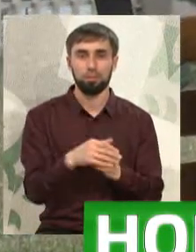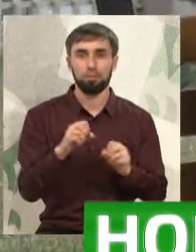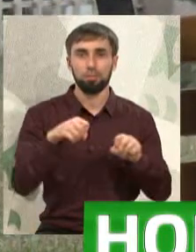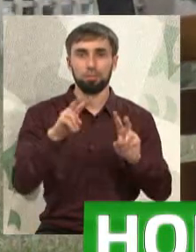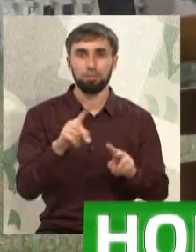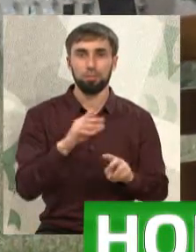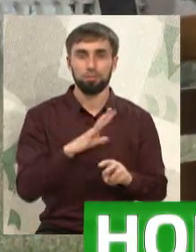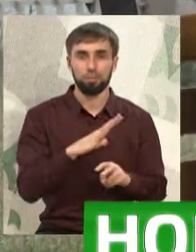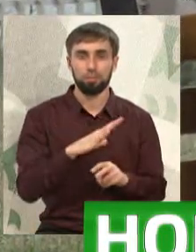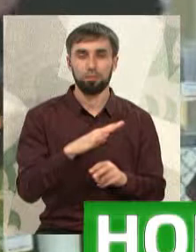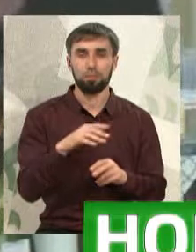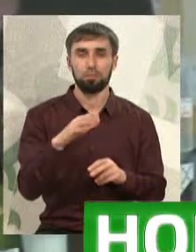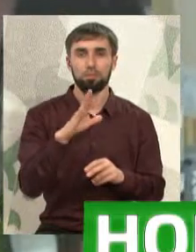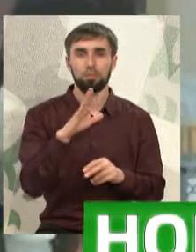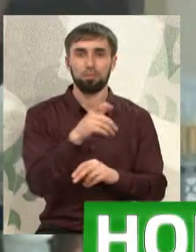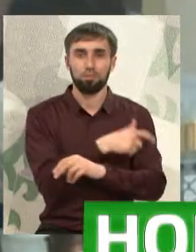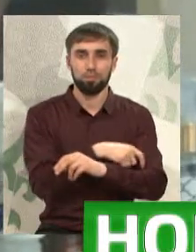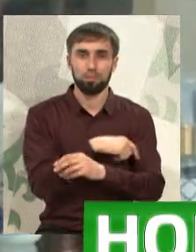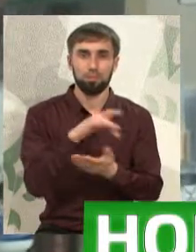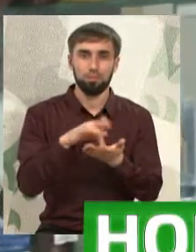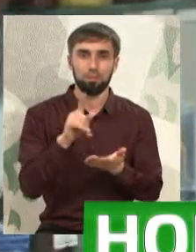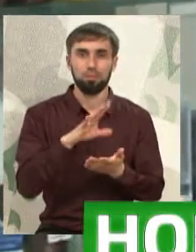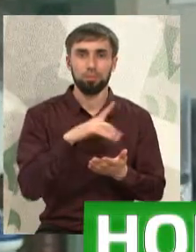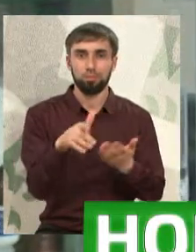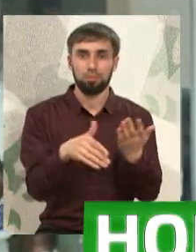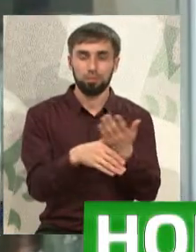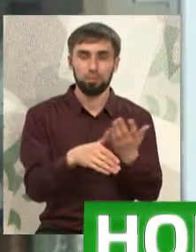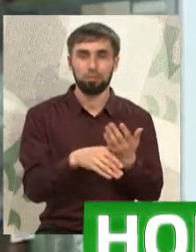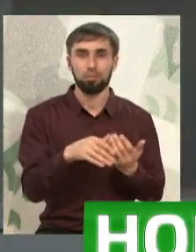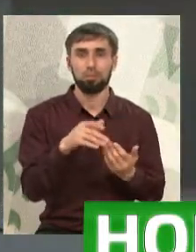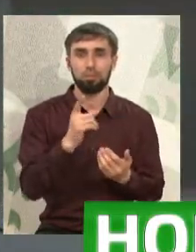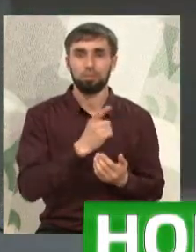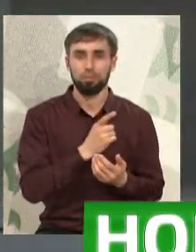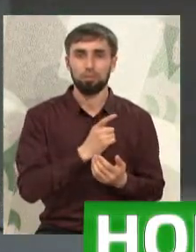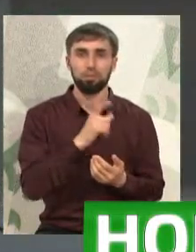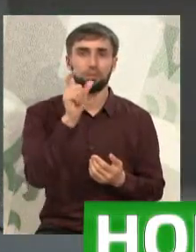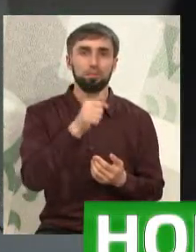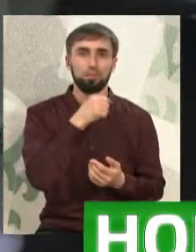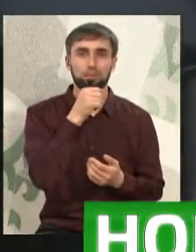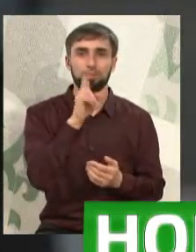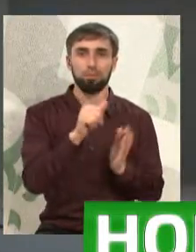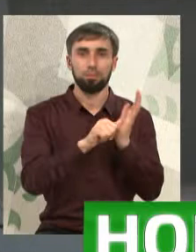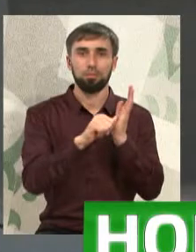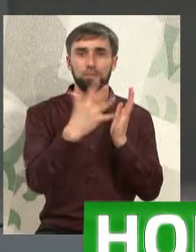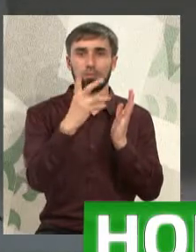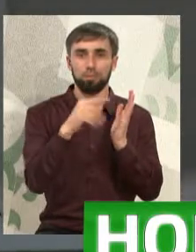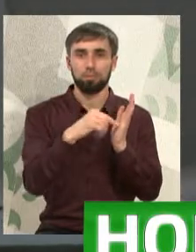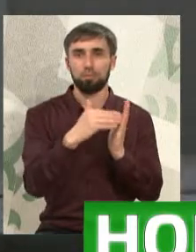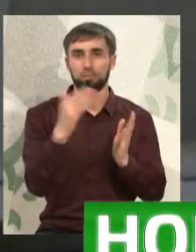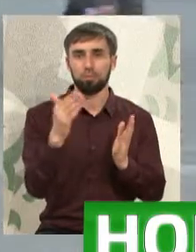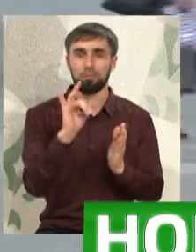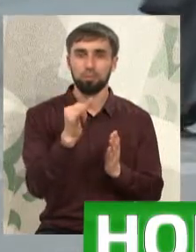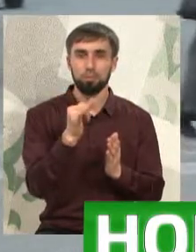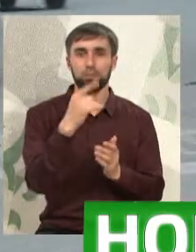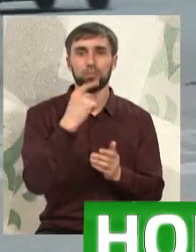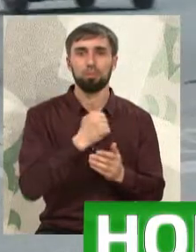Специализироваться волонтерский центр будет на оказании помощи одиноким, маломобильным, пожилым людям старше 65 лет, в том числе ветеранам